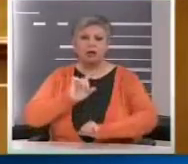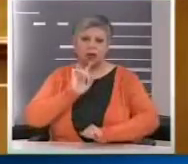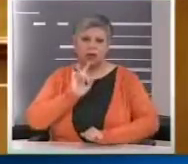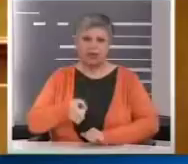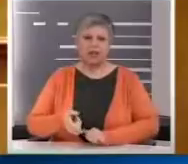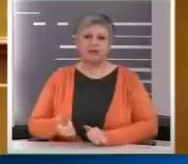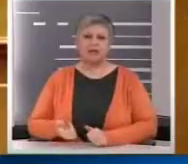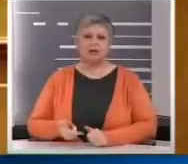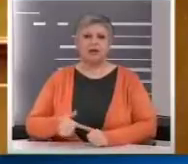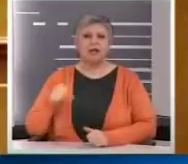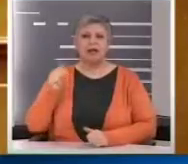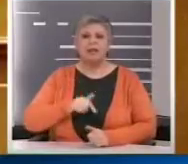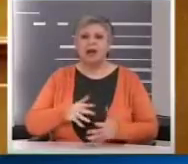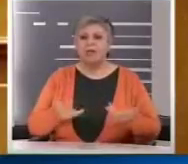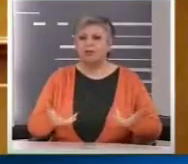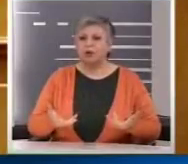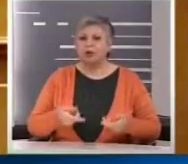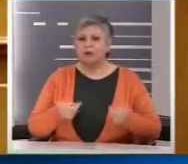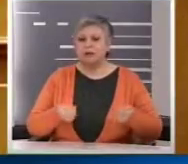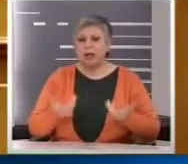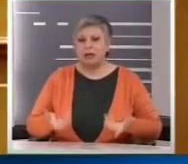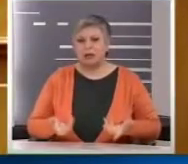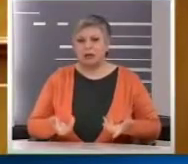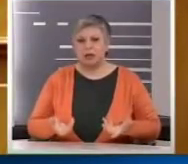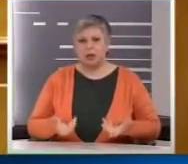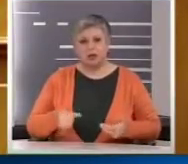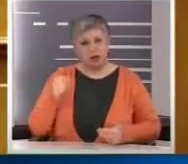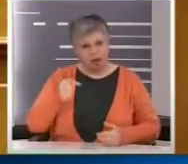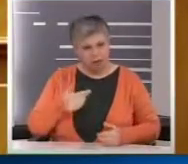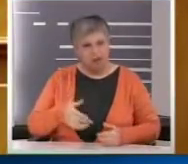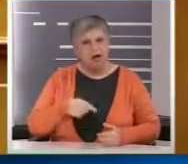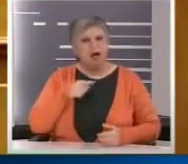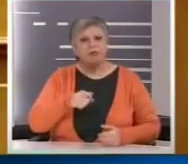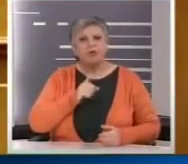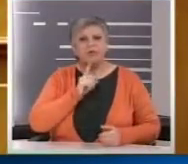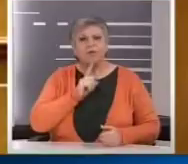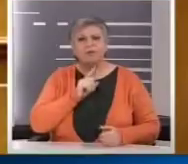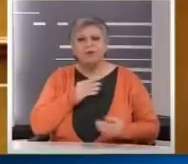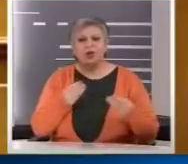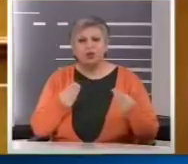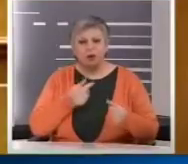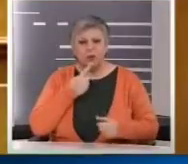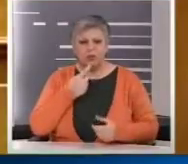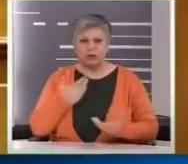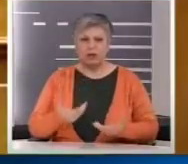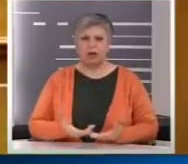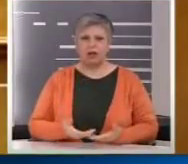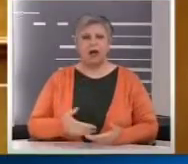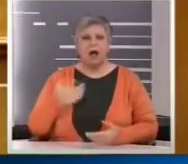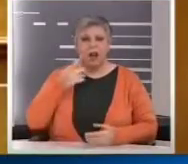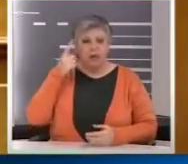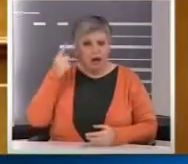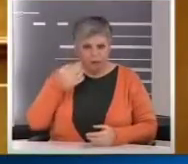δεν ήταν πράξη απιστίας, επειδή δεν έγινε. Χαίρομαι πολύ. Το ίδιο λέτε και για τον Καμένο. Με την ίδια λογική